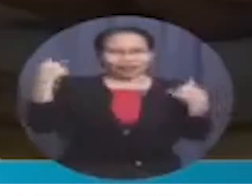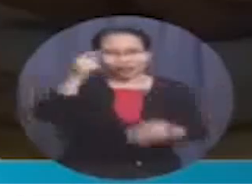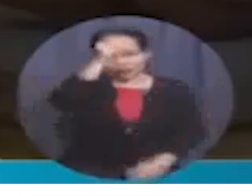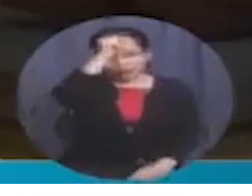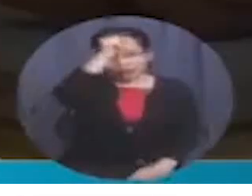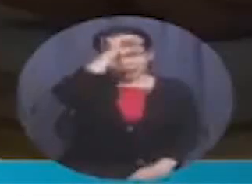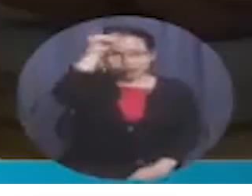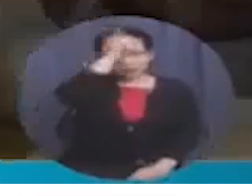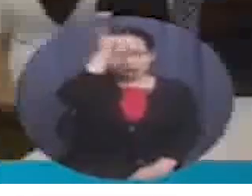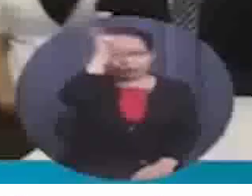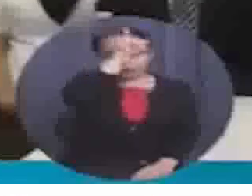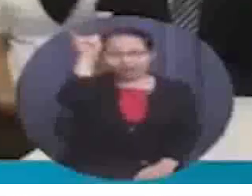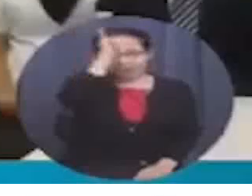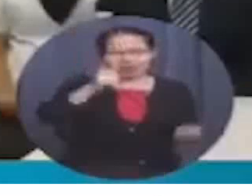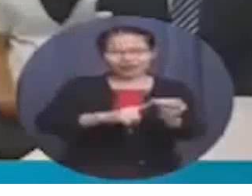tanga, engot.